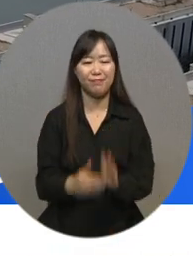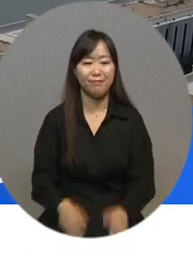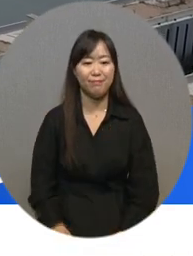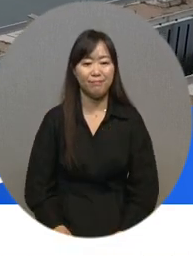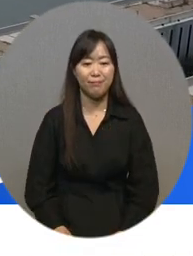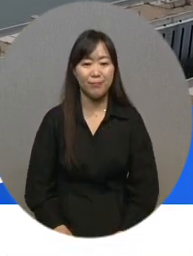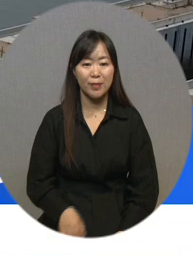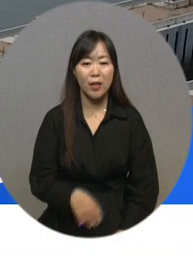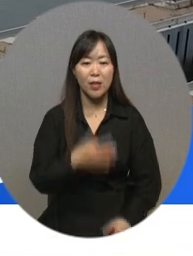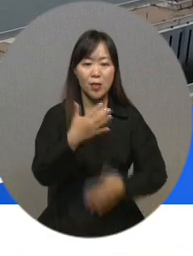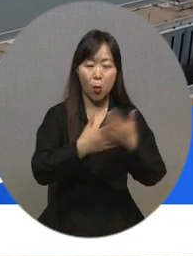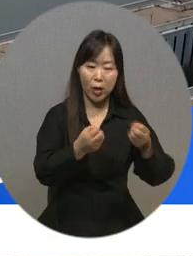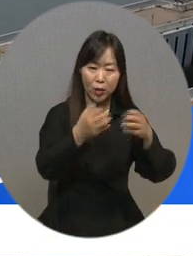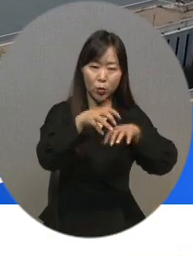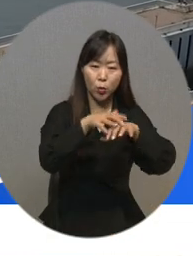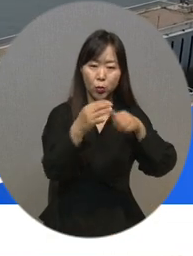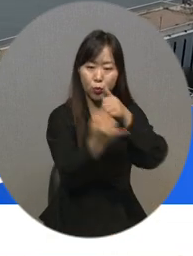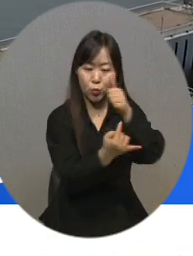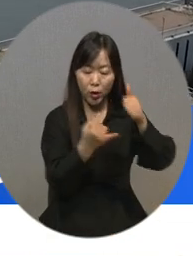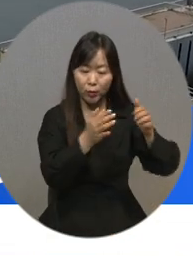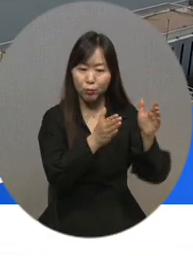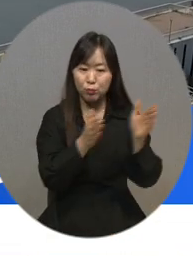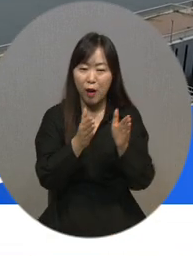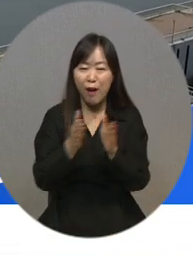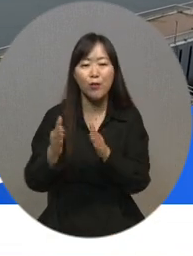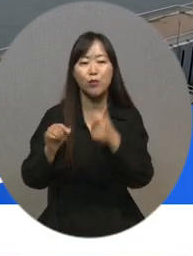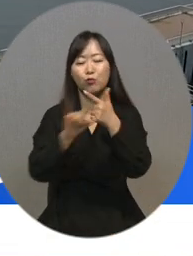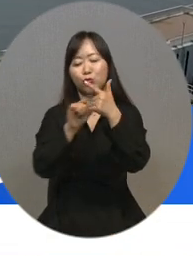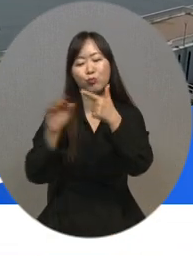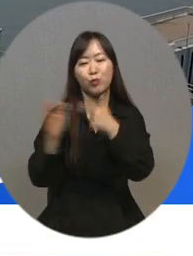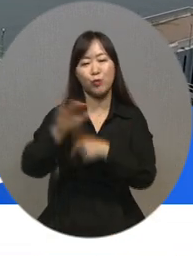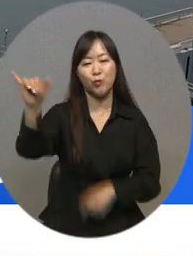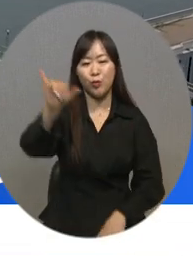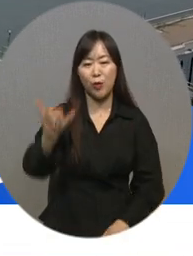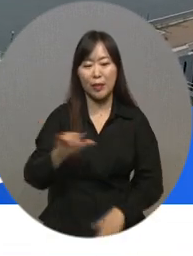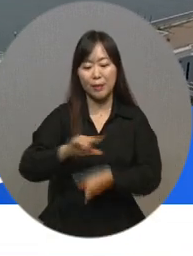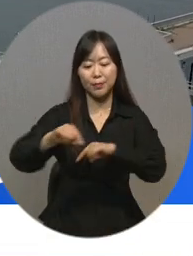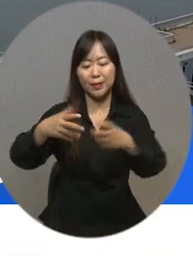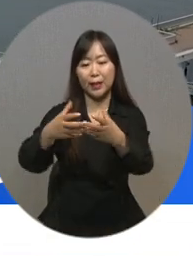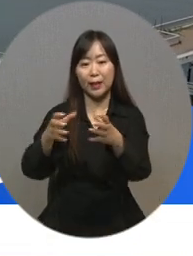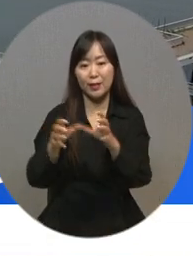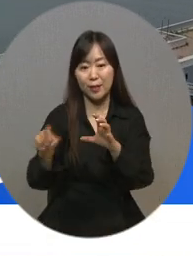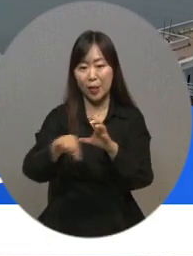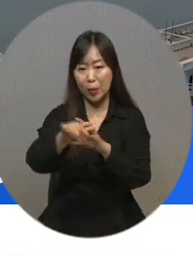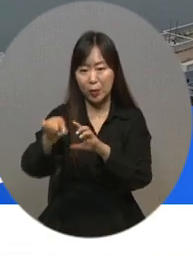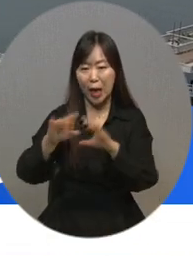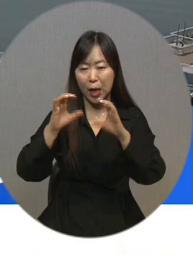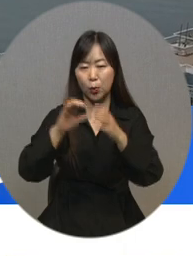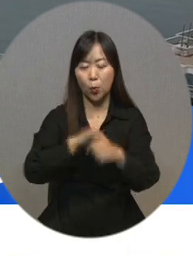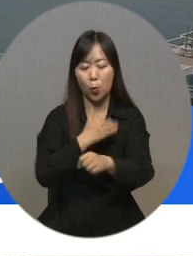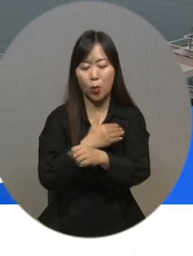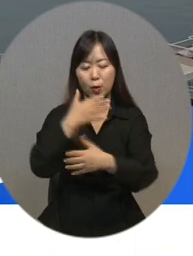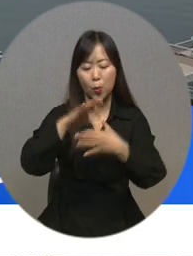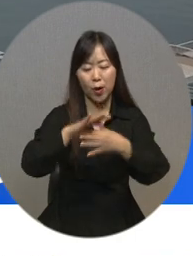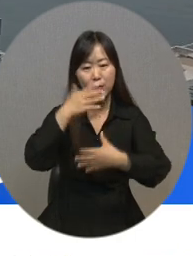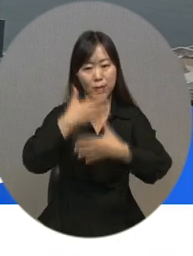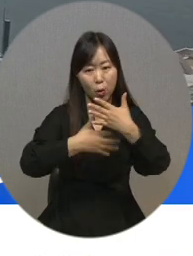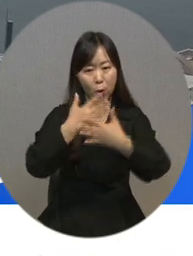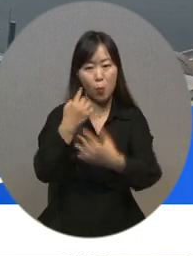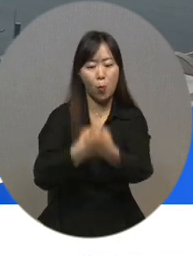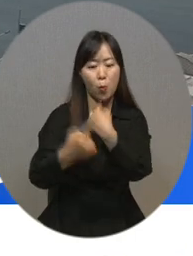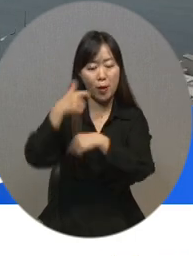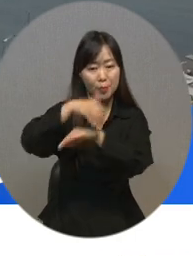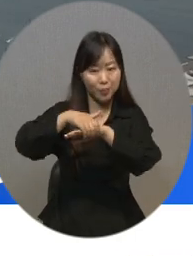완주군은 영화제 조직 위원회를 구성해 6월부터 전국 지자체를 대상으로 아동 권리 영화를 공모할